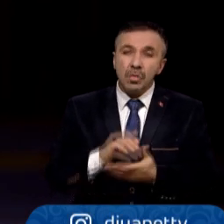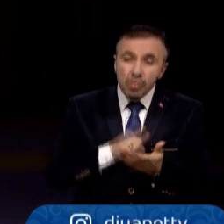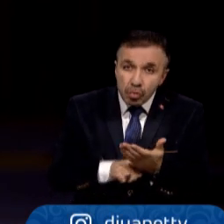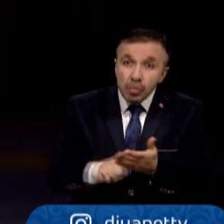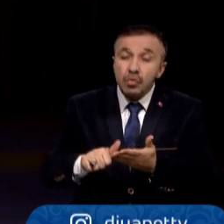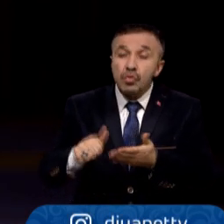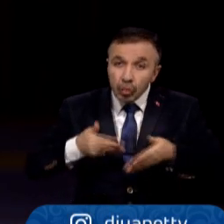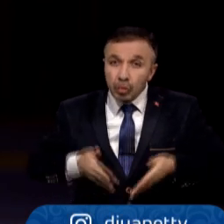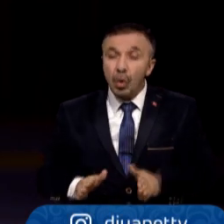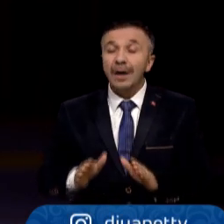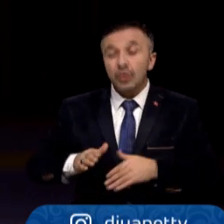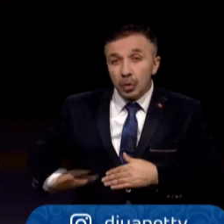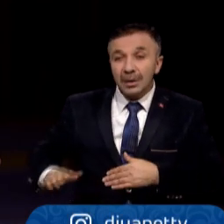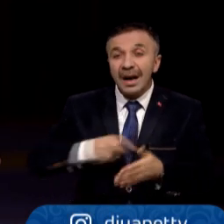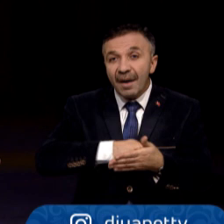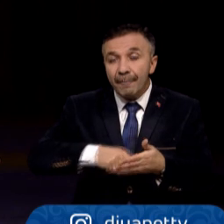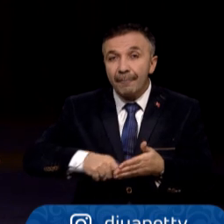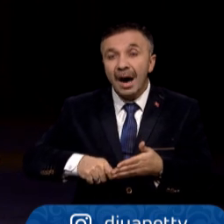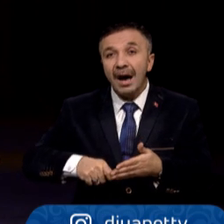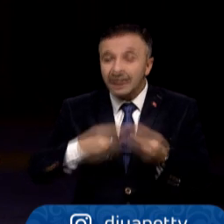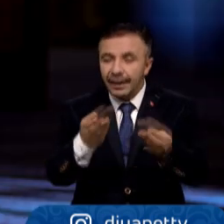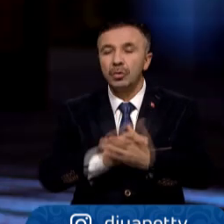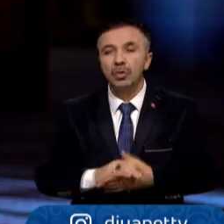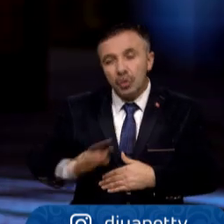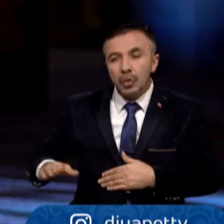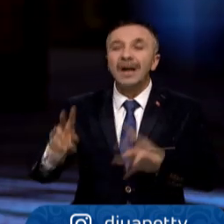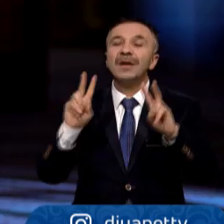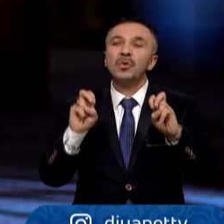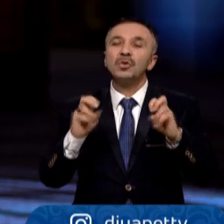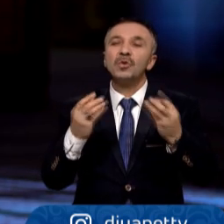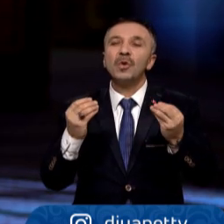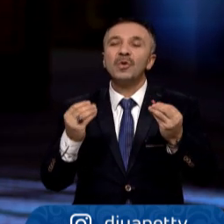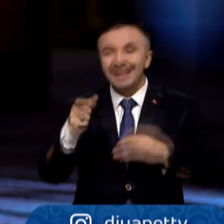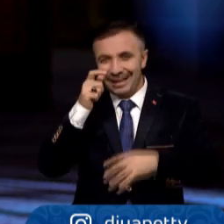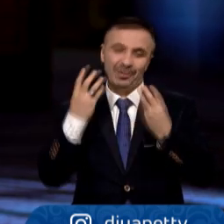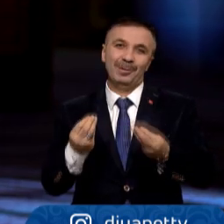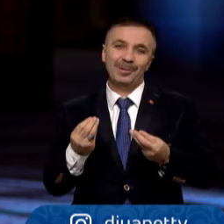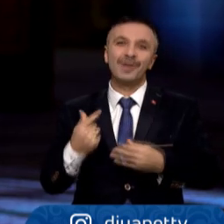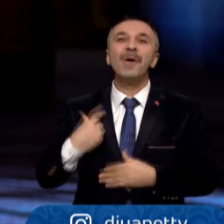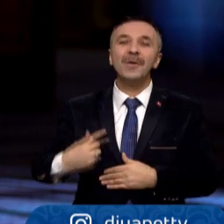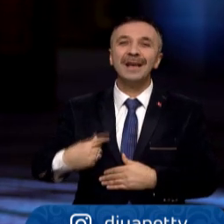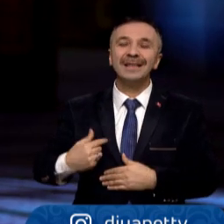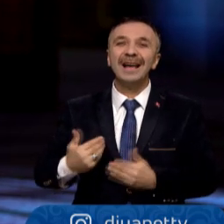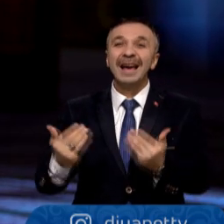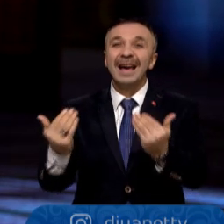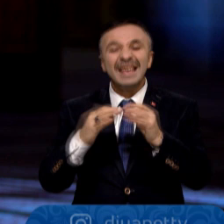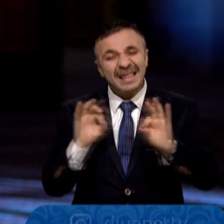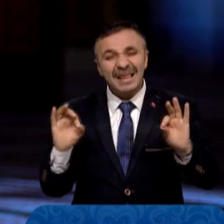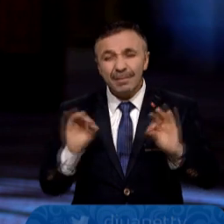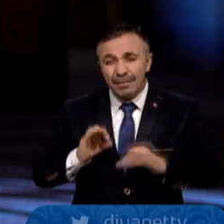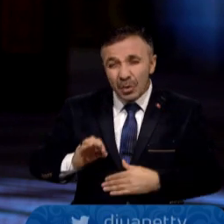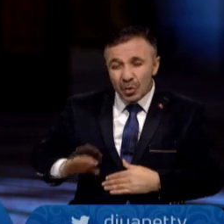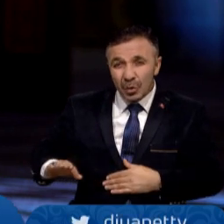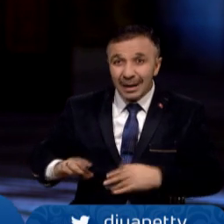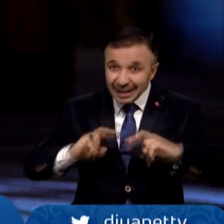ve her doğan çocuğa maaş bağlıyor demiştik değil mi Çocuklar konusunda çok hassastır özellikle